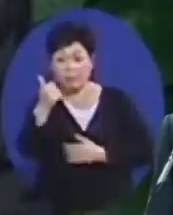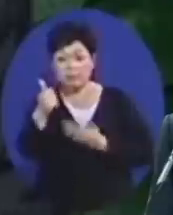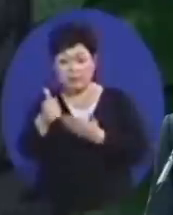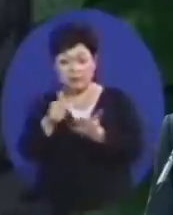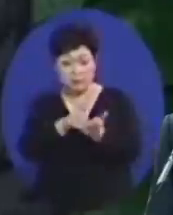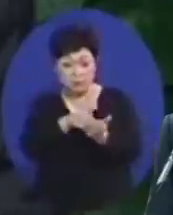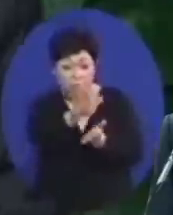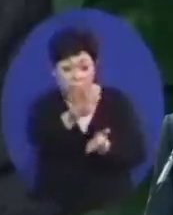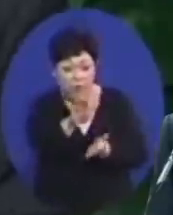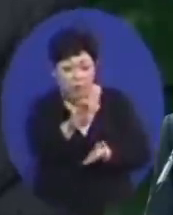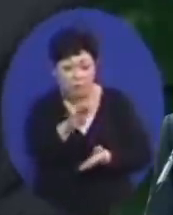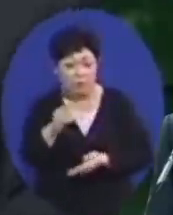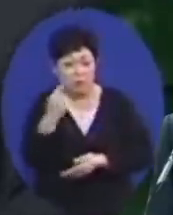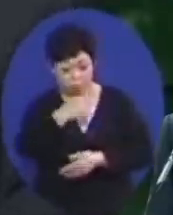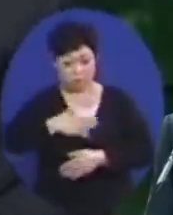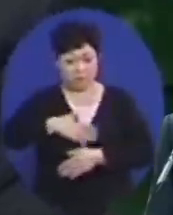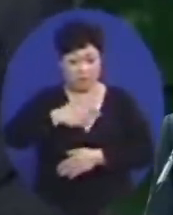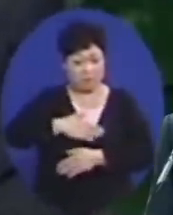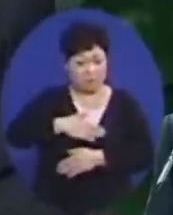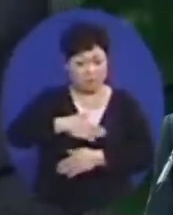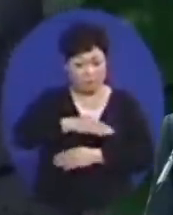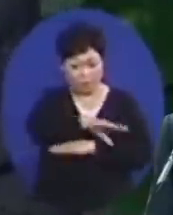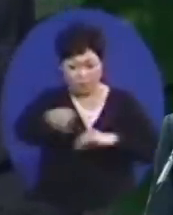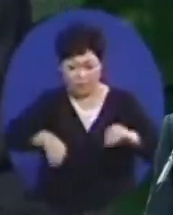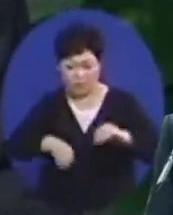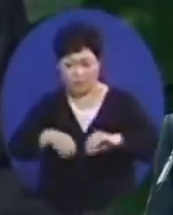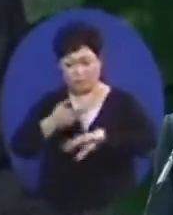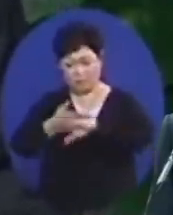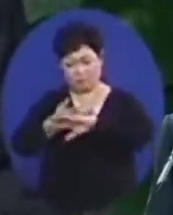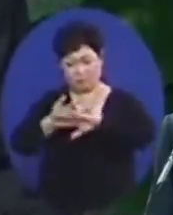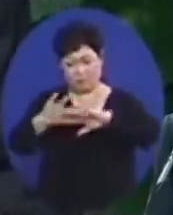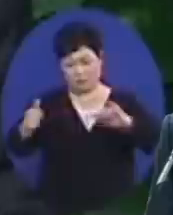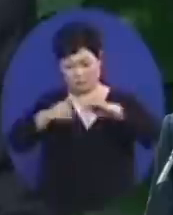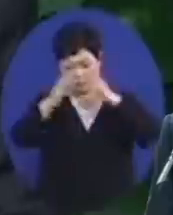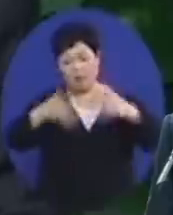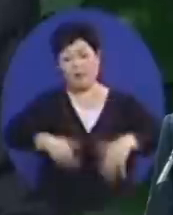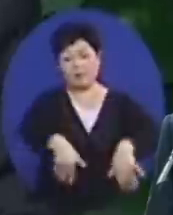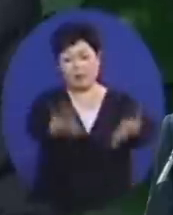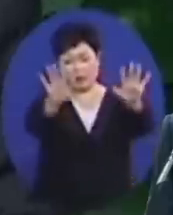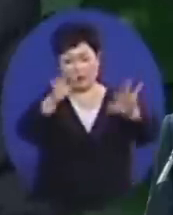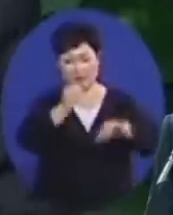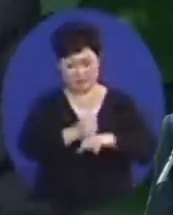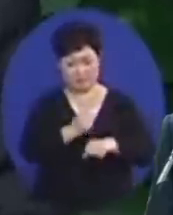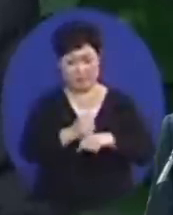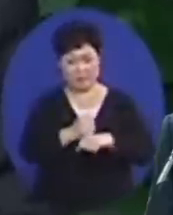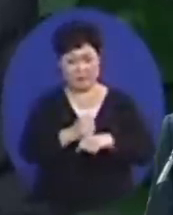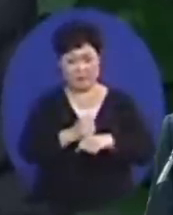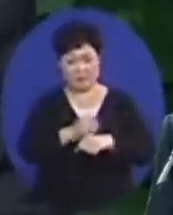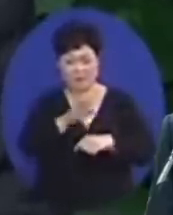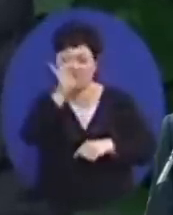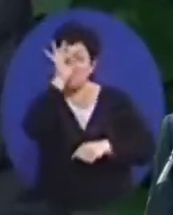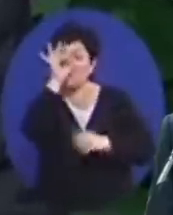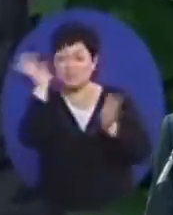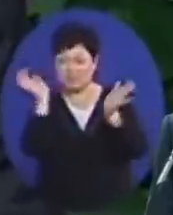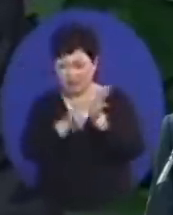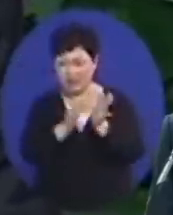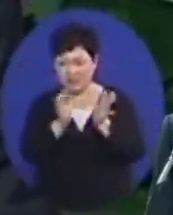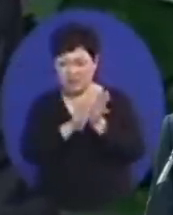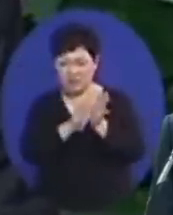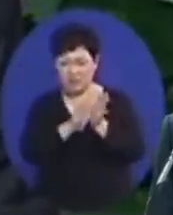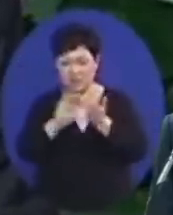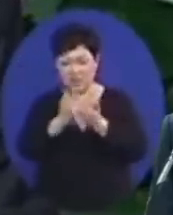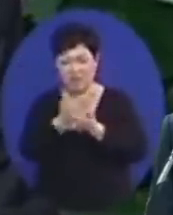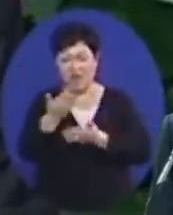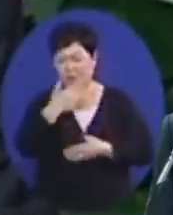쫓아낼 줄 알았는데 다른 사람은 다 쫓아내고 다 박대했는데 돼지조차 지엄연회를 같이 안 나눠